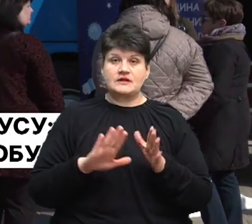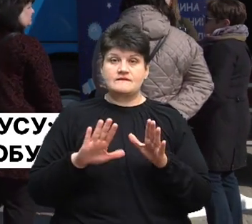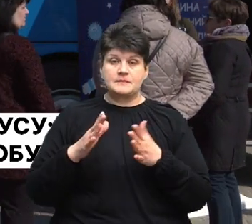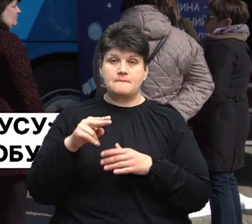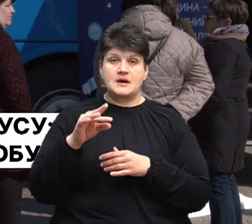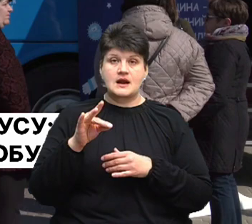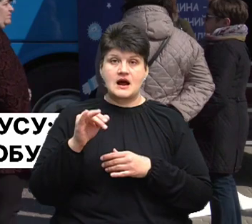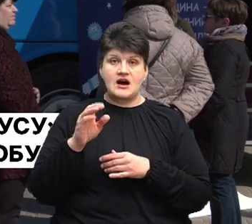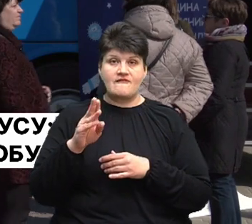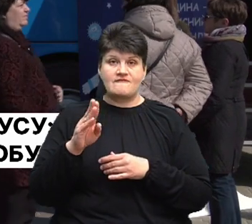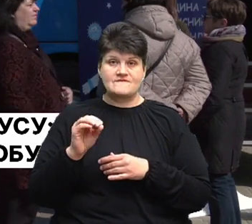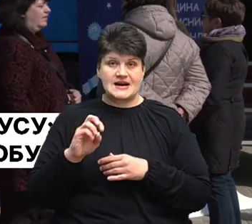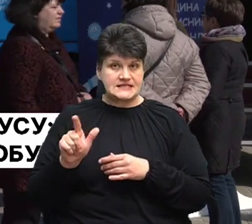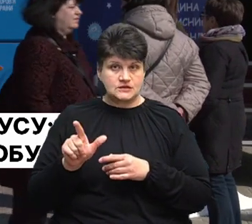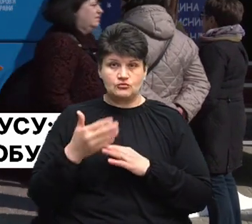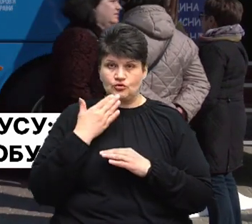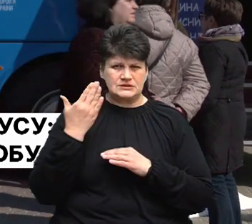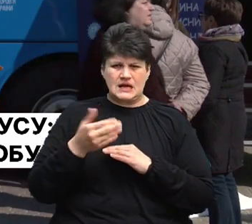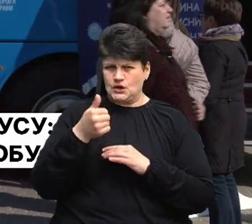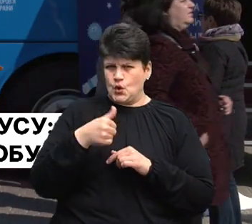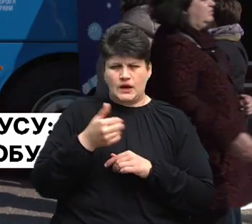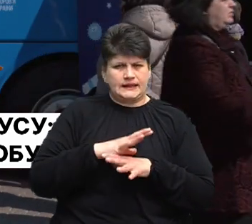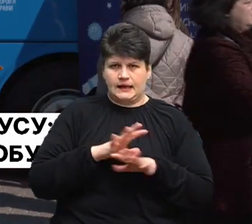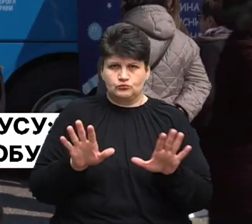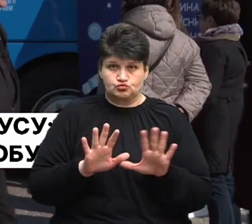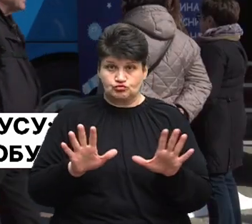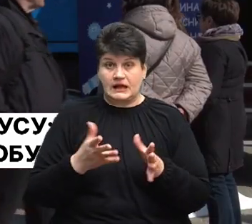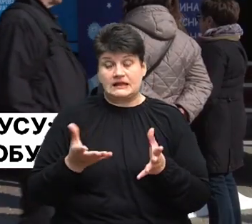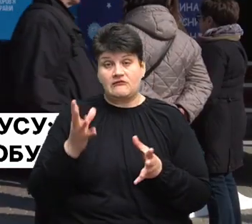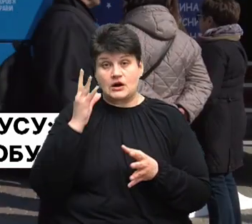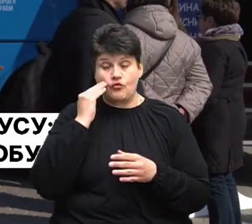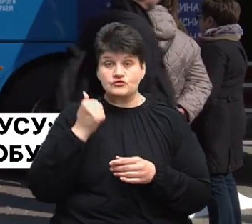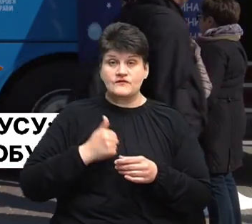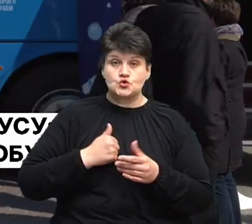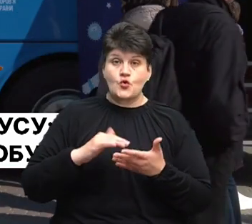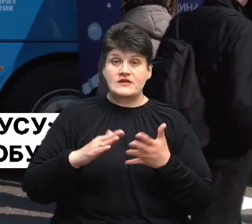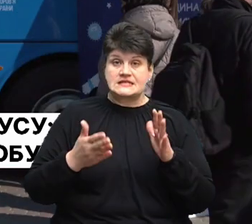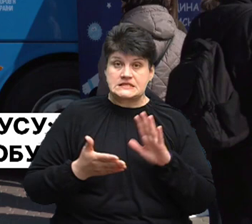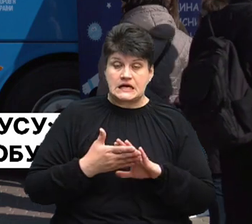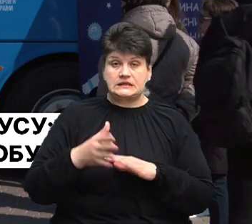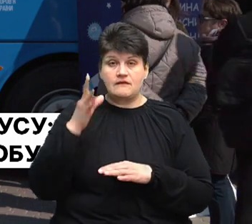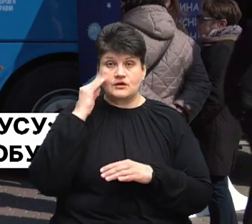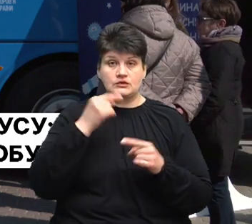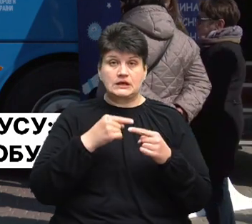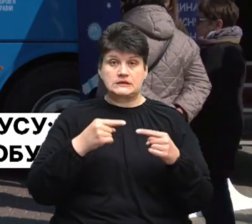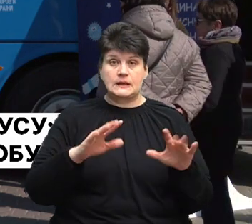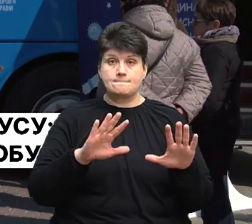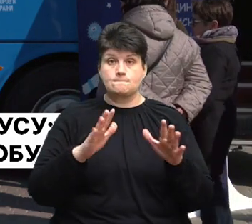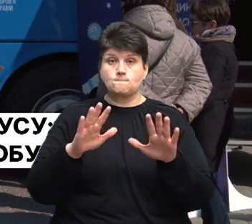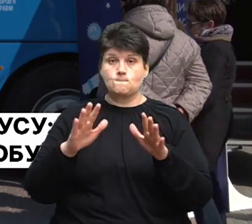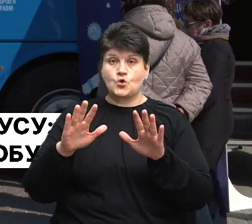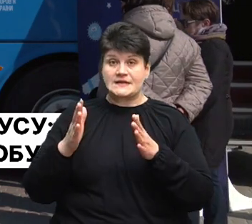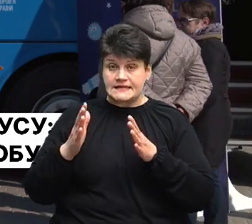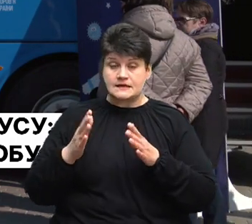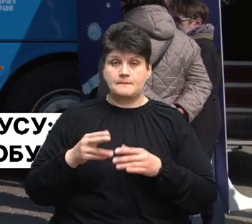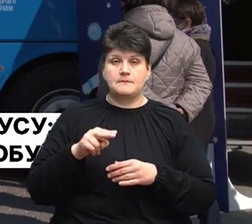останні роки не було, але враховуючи військовий стан, враховуючи різні такі події, відповідно,